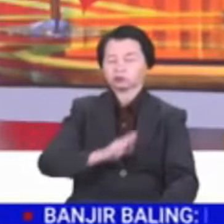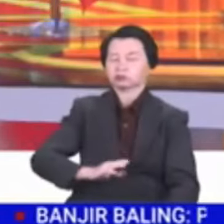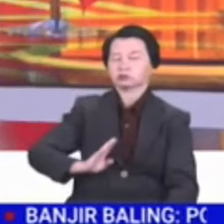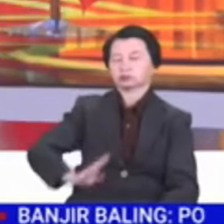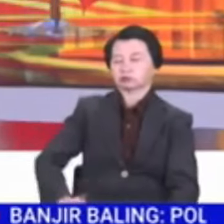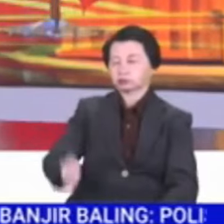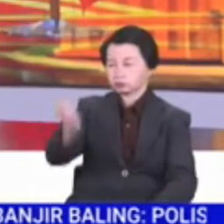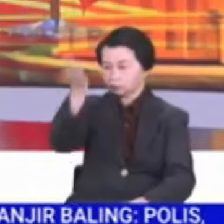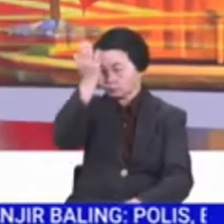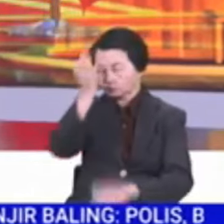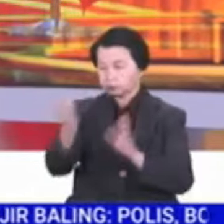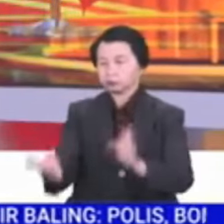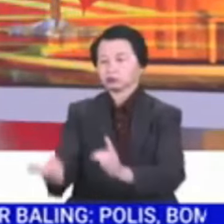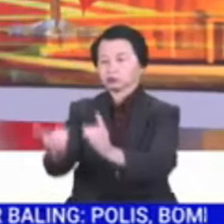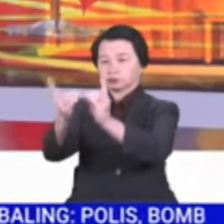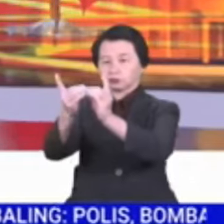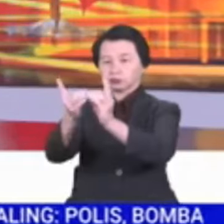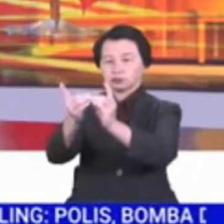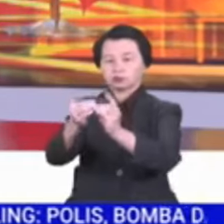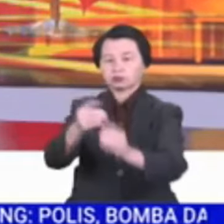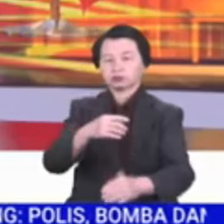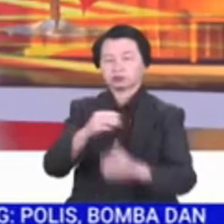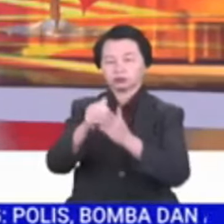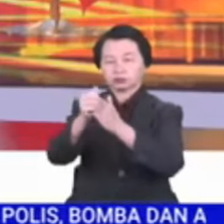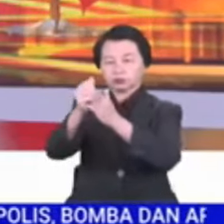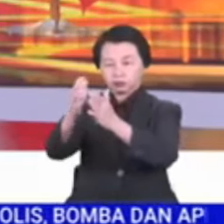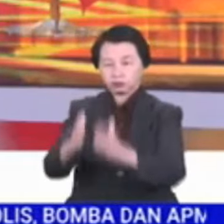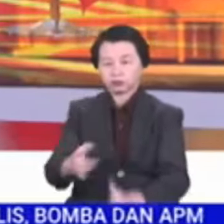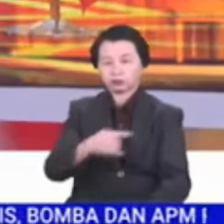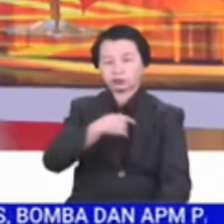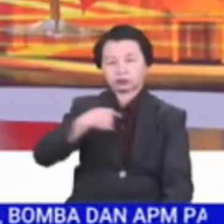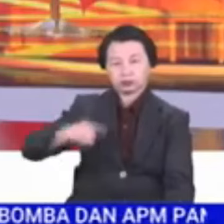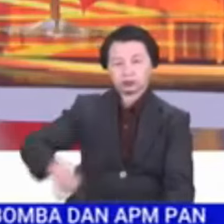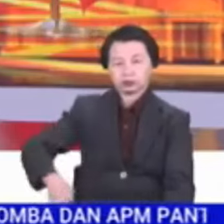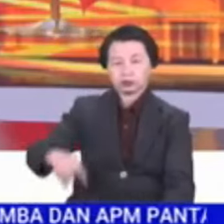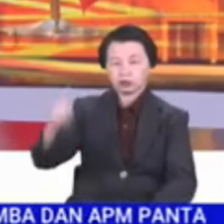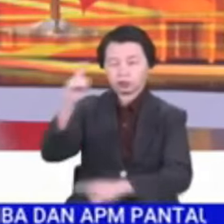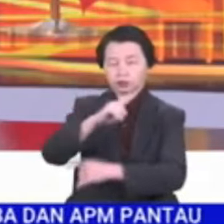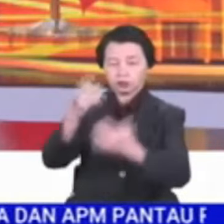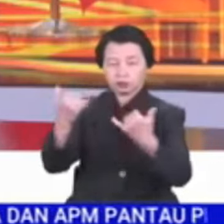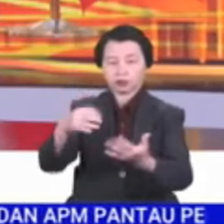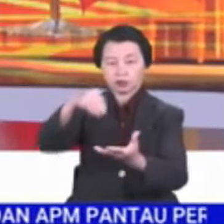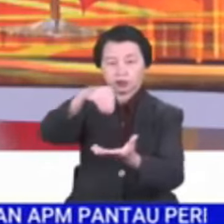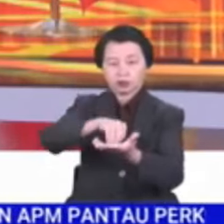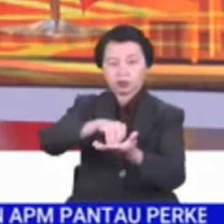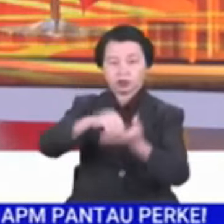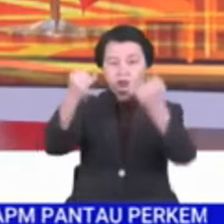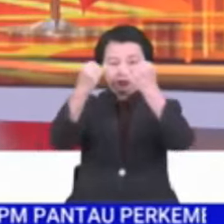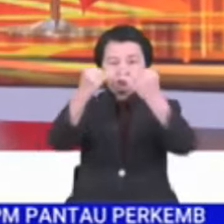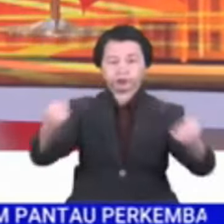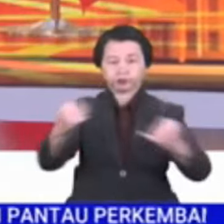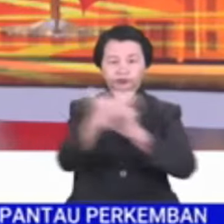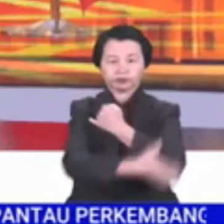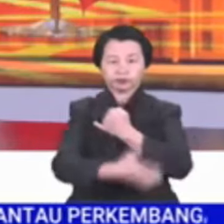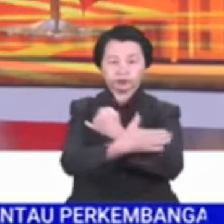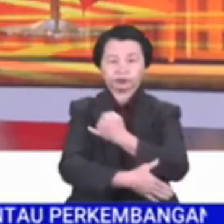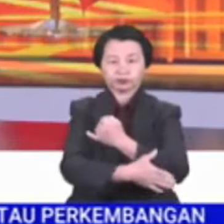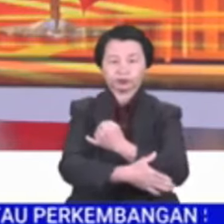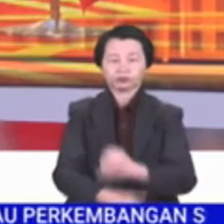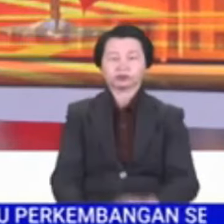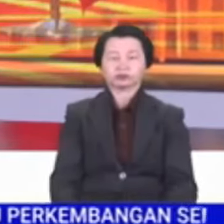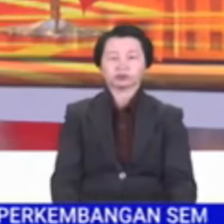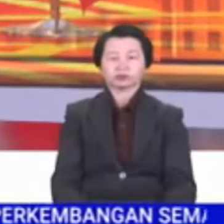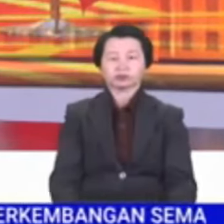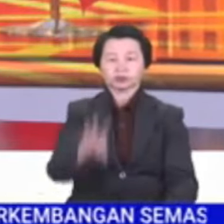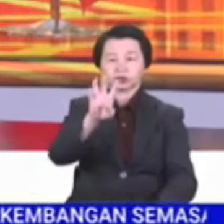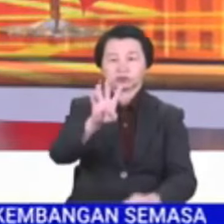dan kunjungan hormat menteri luar publik rakyat China Wang Yi di Istana Negara hari ini dalam sesi